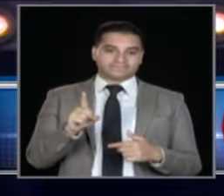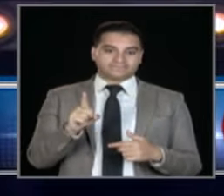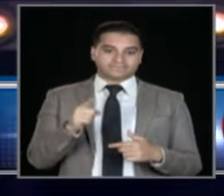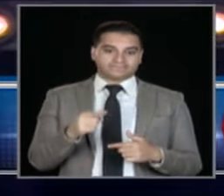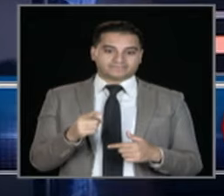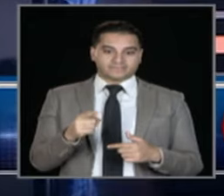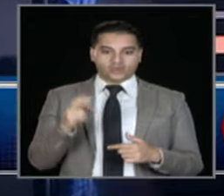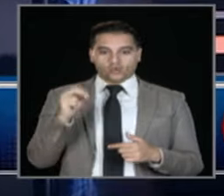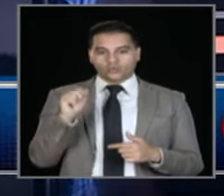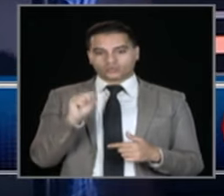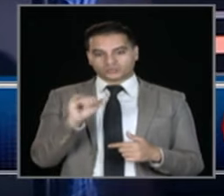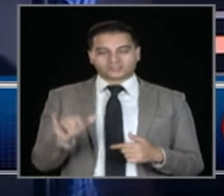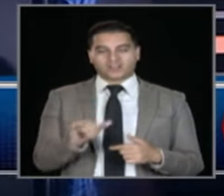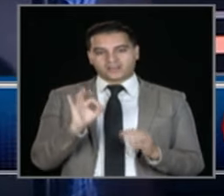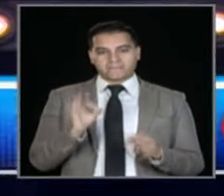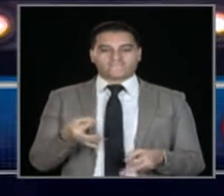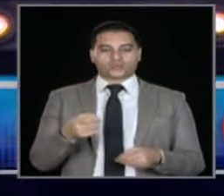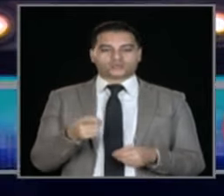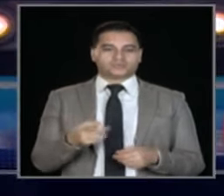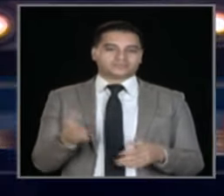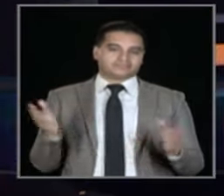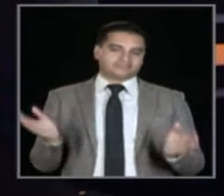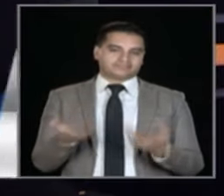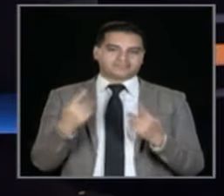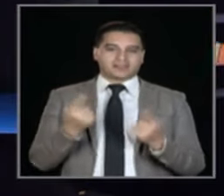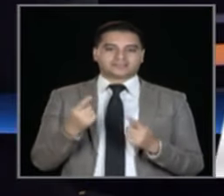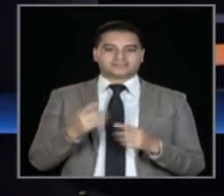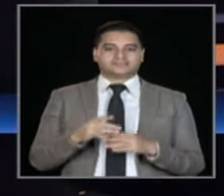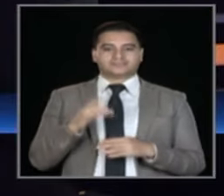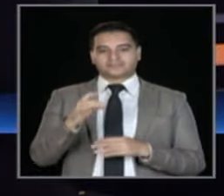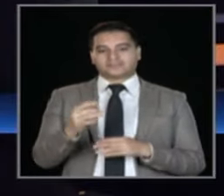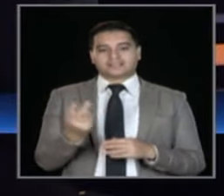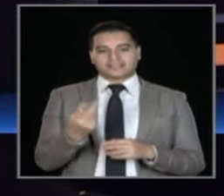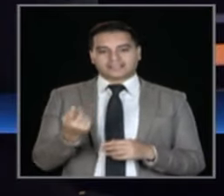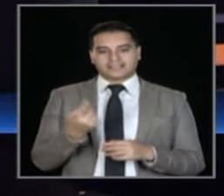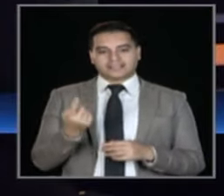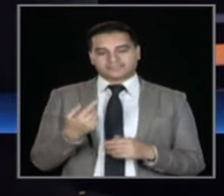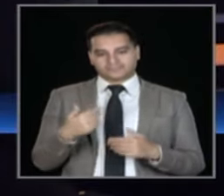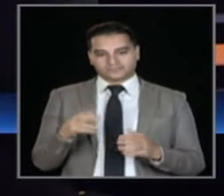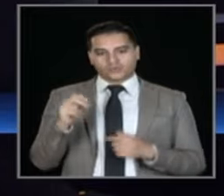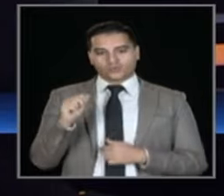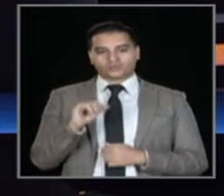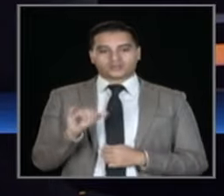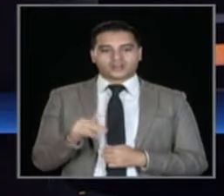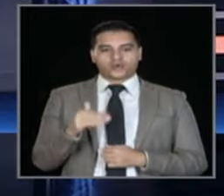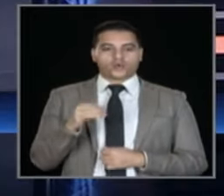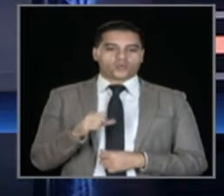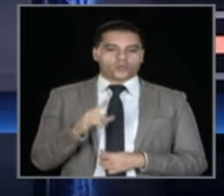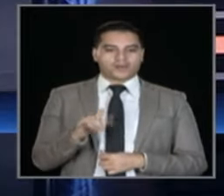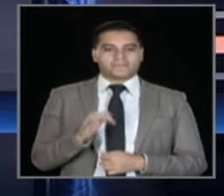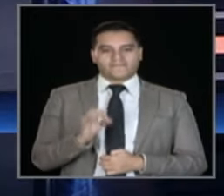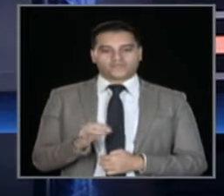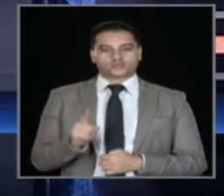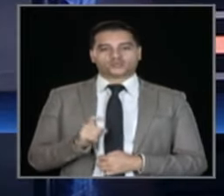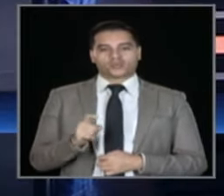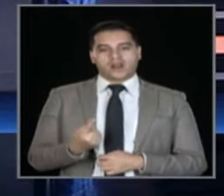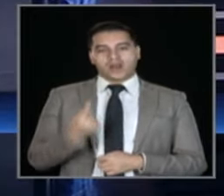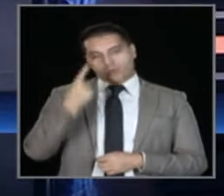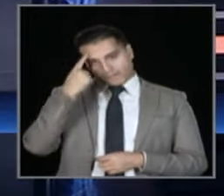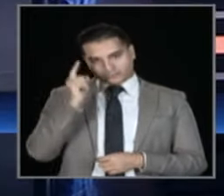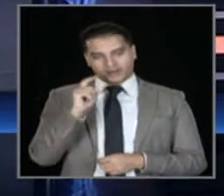روان قصي فعلا. هاردك اتفضلوا. قصي خولي. اول سؤال ما